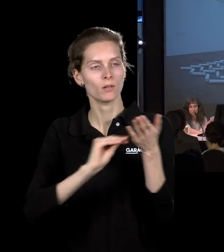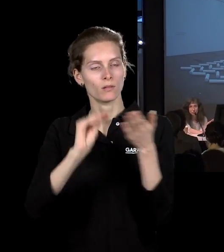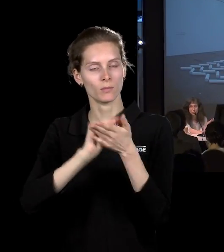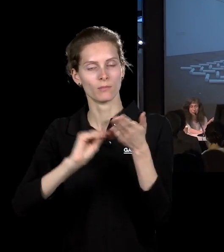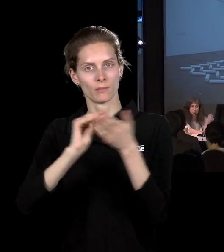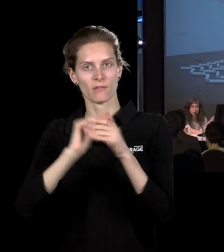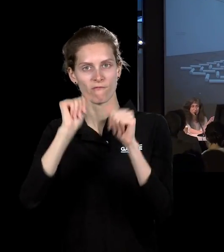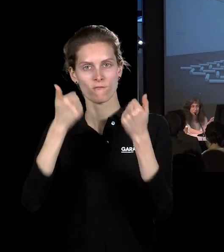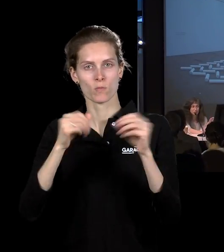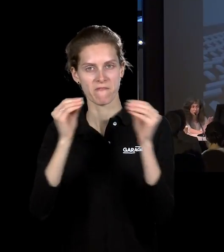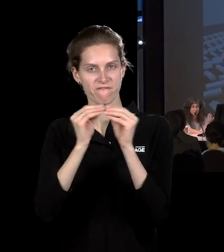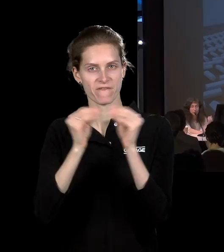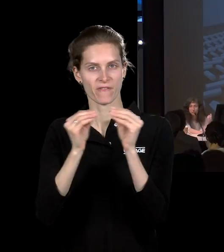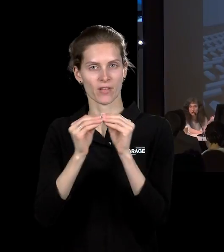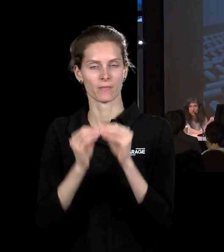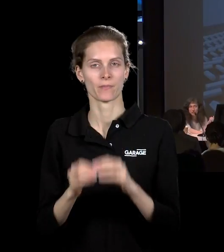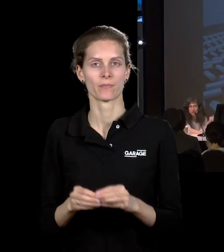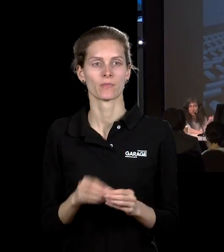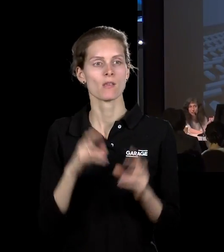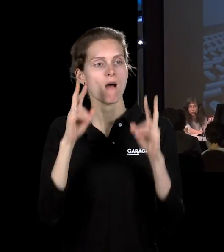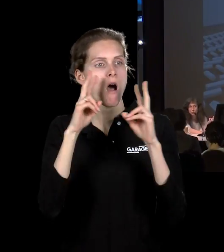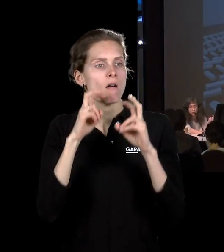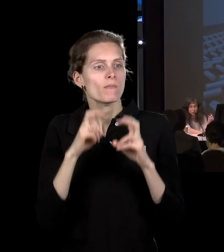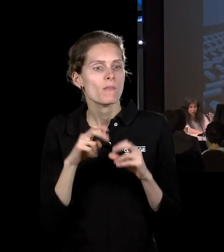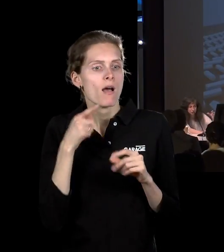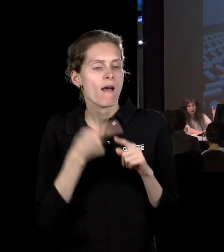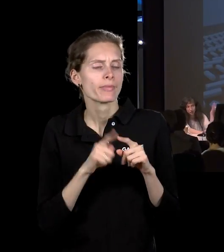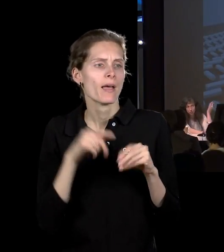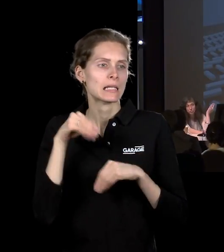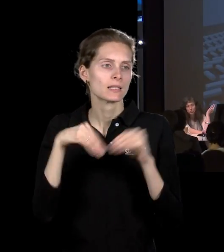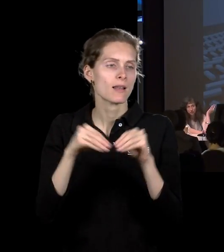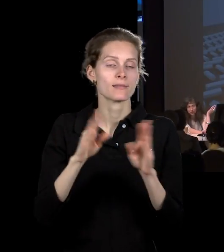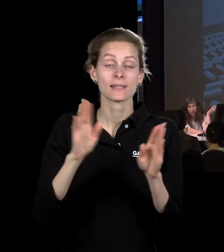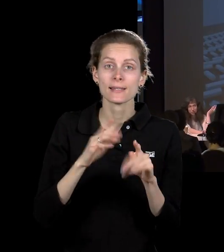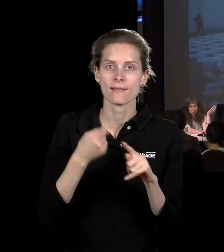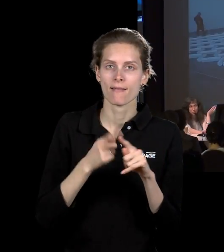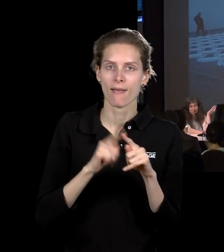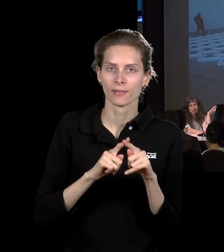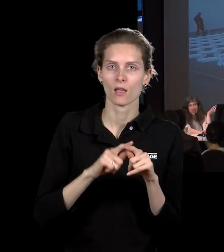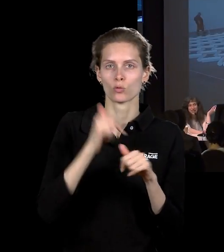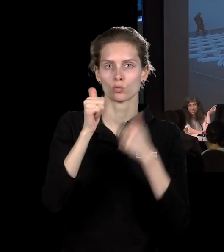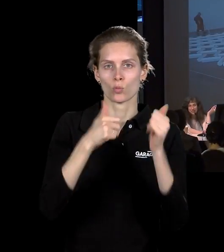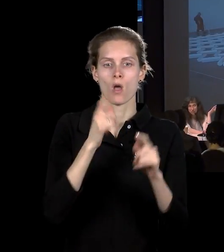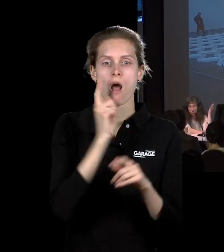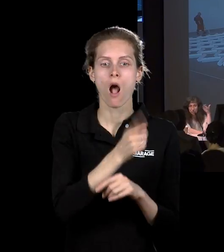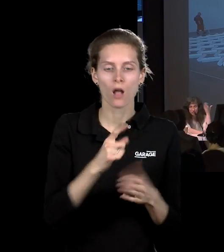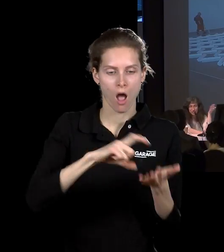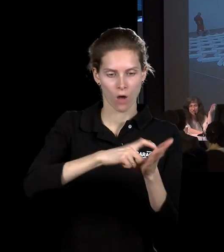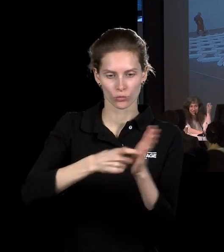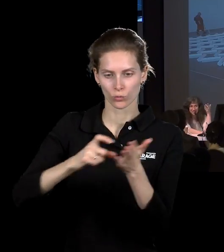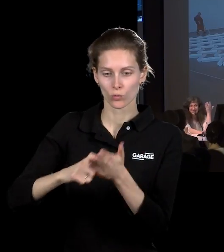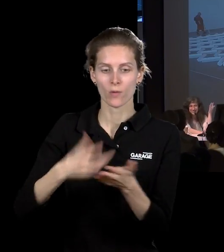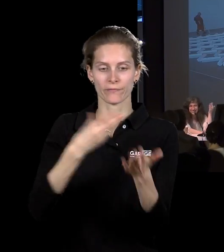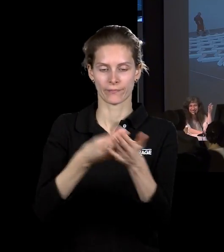и та же форма, причем нам предлагают это рассматривать именно не как инсталляцию, а как скульптуру, что каждый из этих брусков является скульптурой.